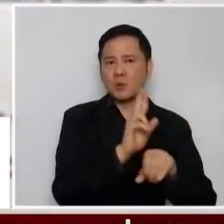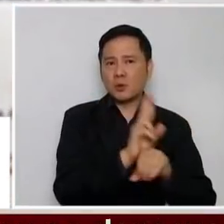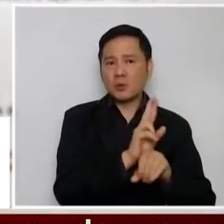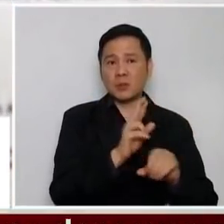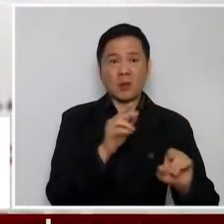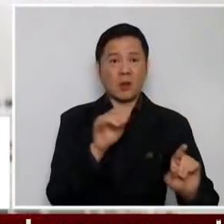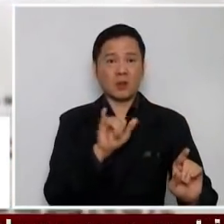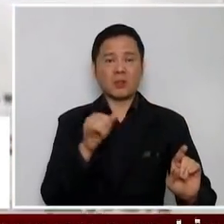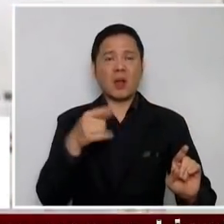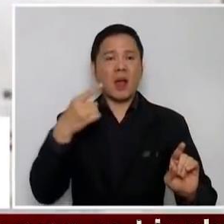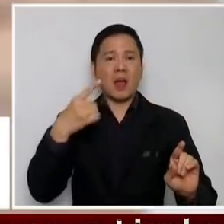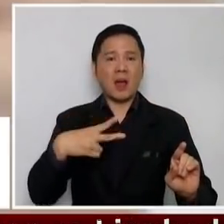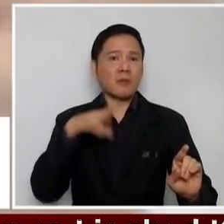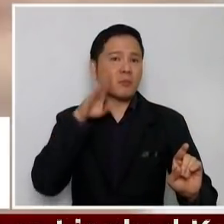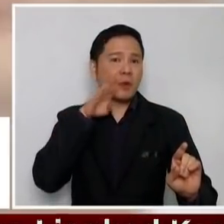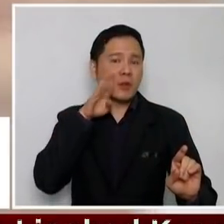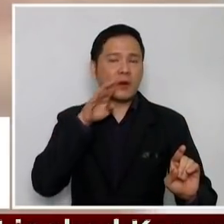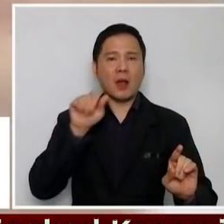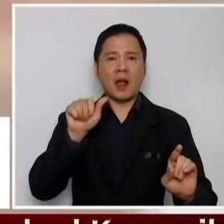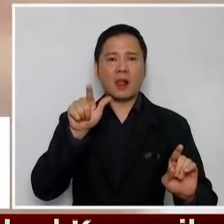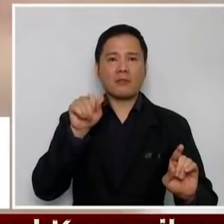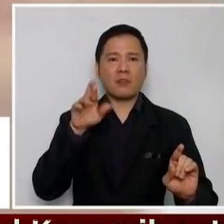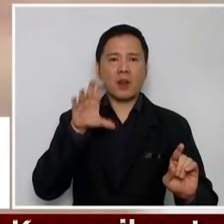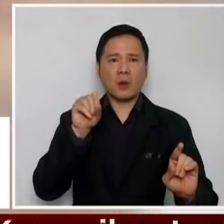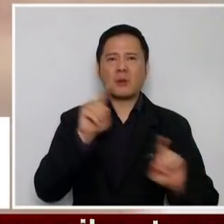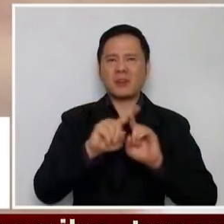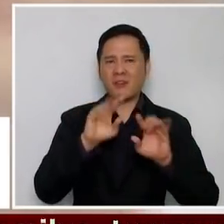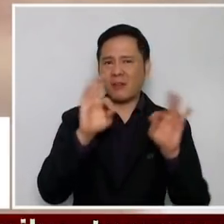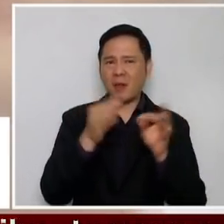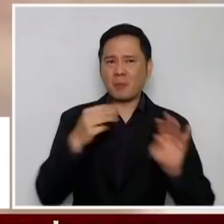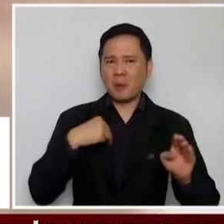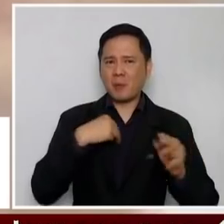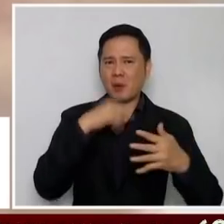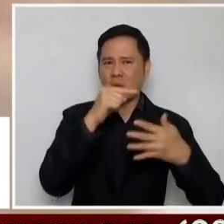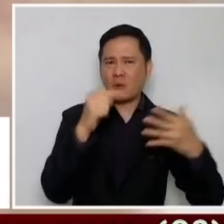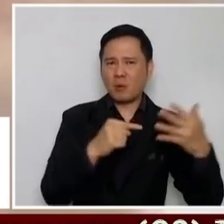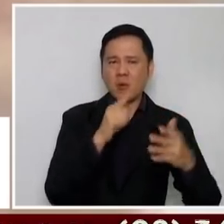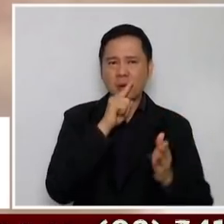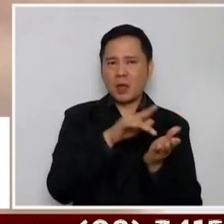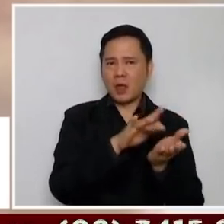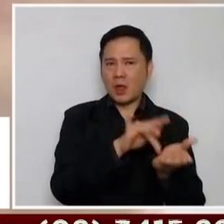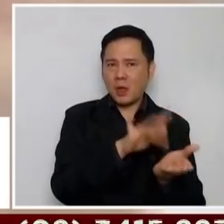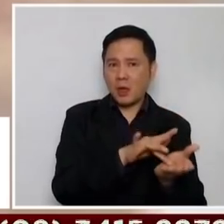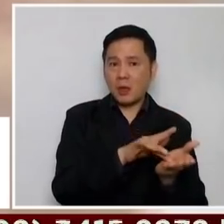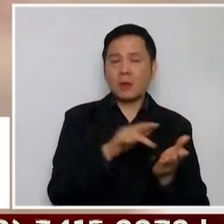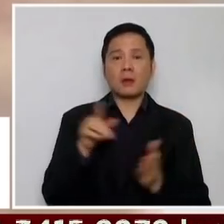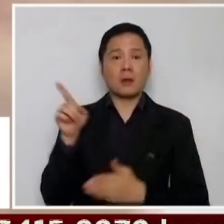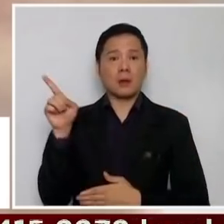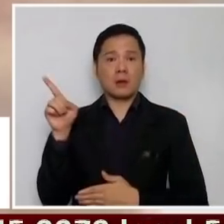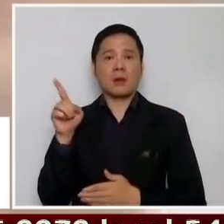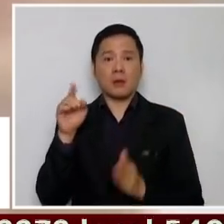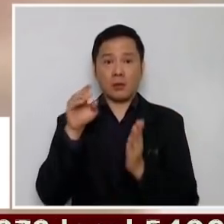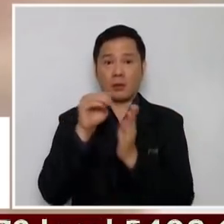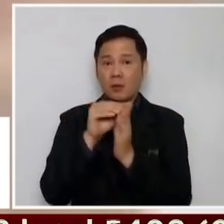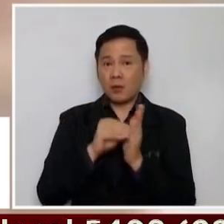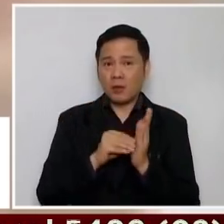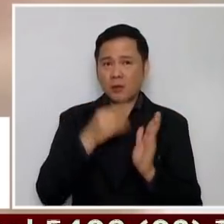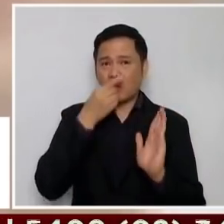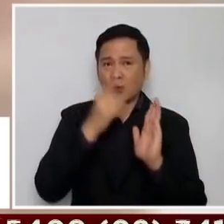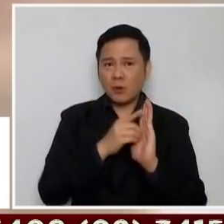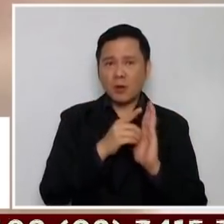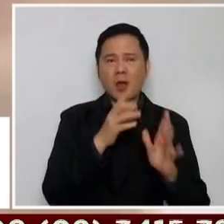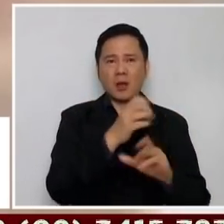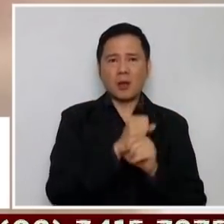senador na si Alfredo Go. Base sa mga COA documents, nakakuha ng 125 projects